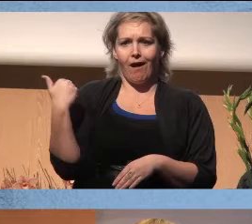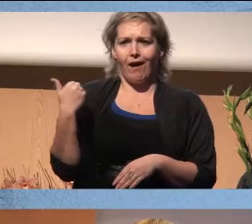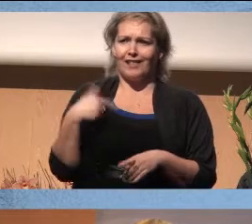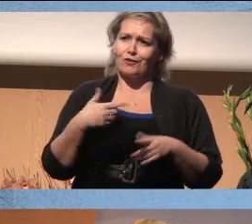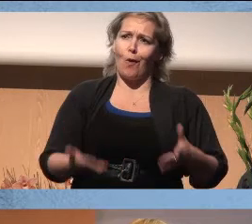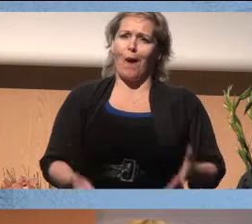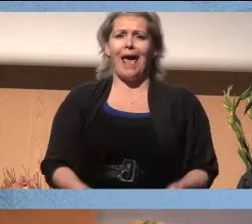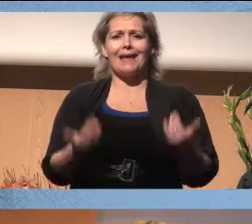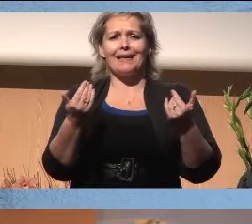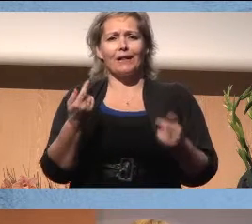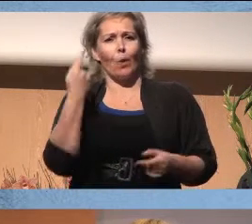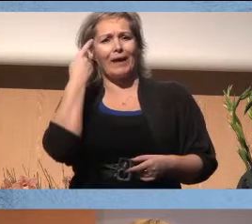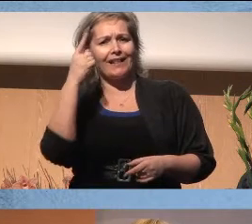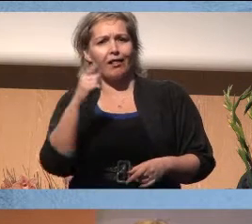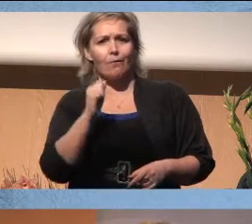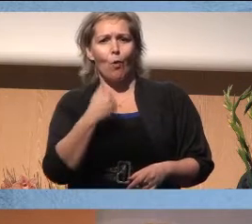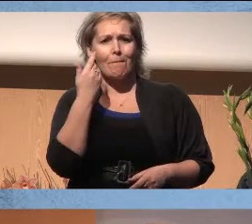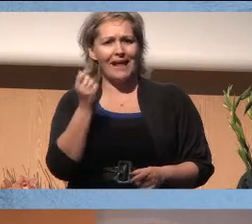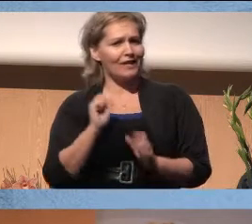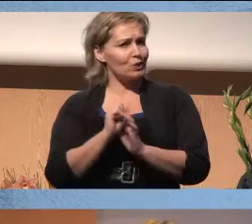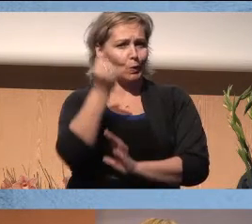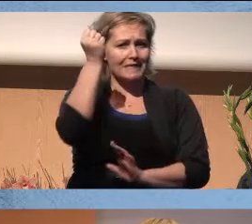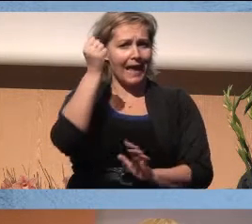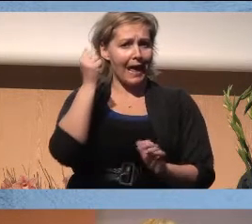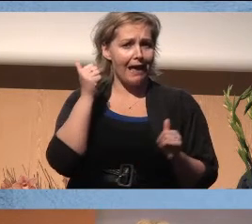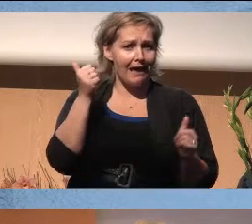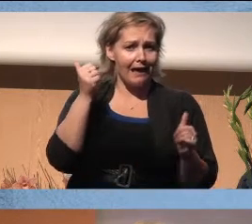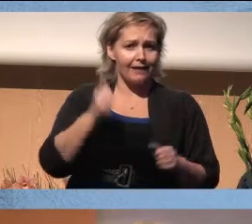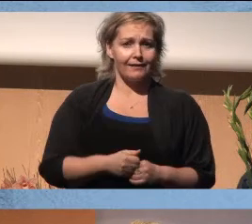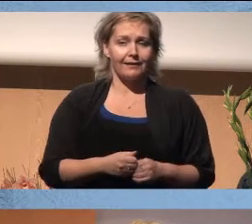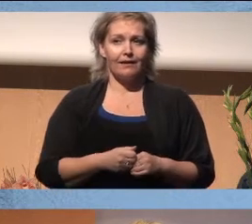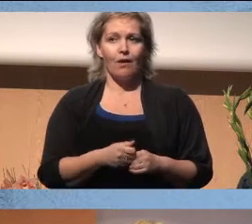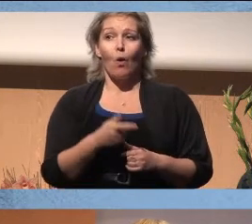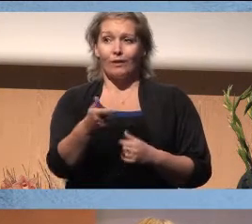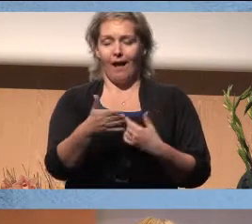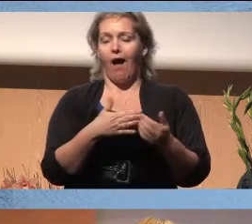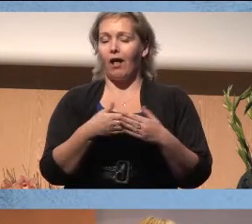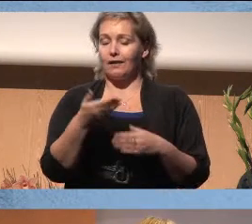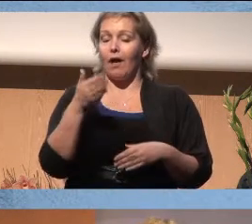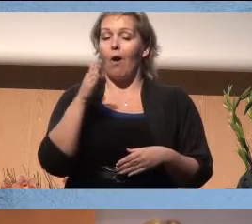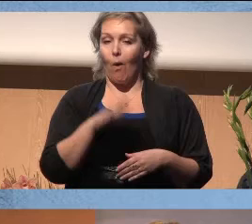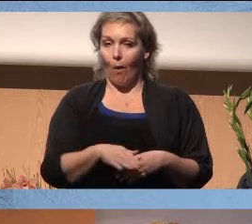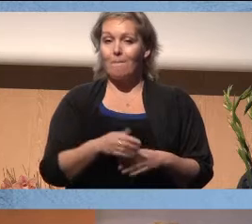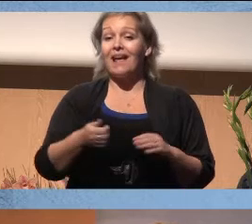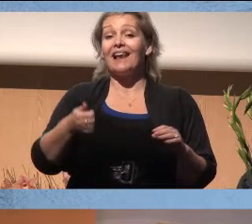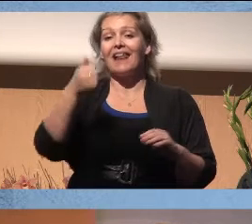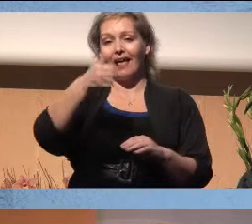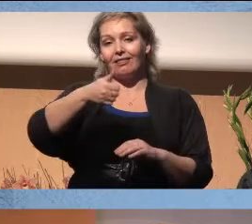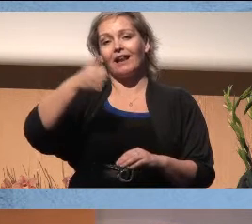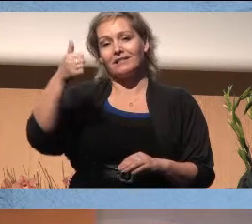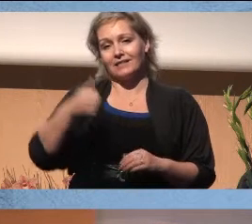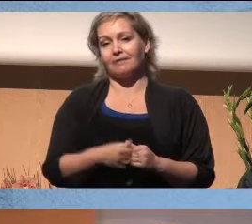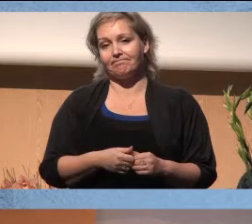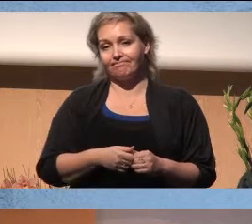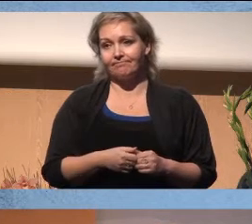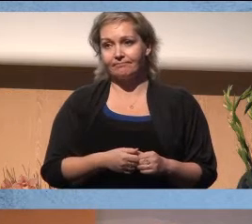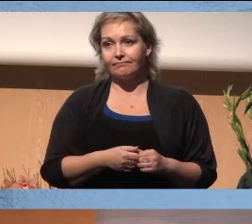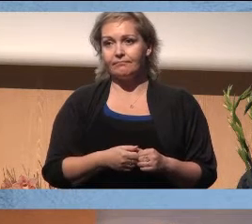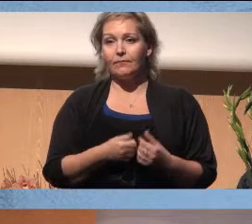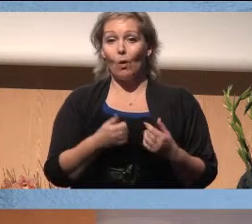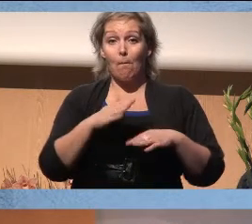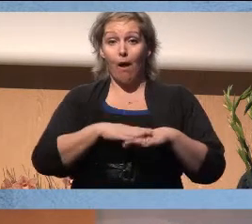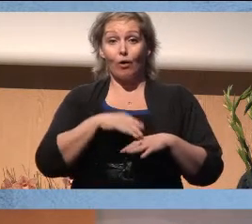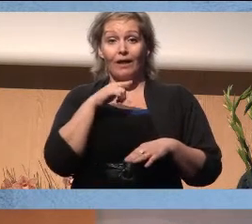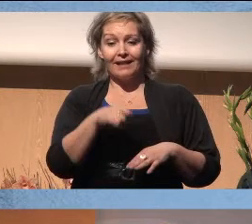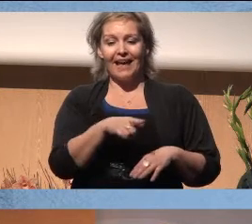så enkelt og genialt at det må jo bli en suksess. Og det handler altså om ledelse. På